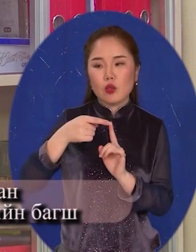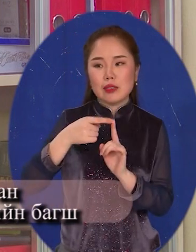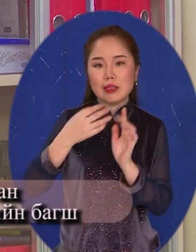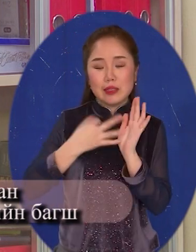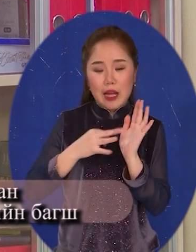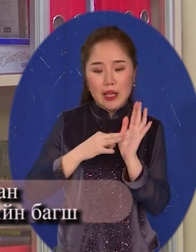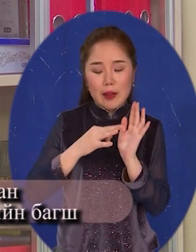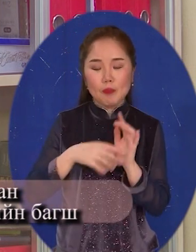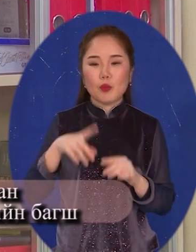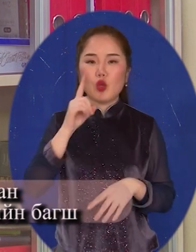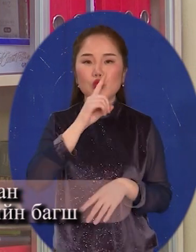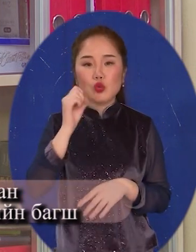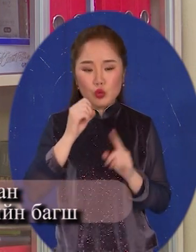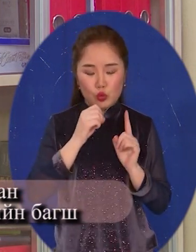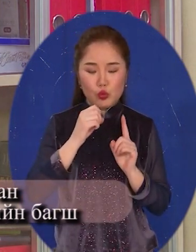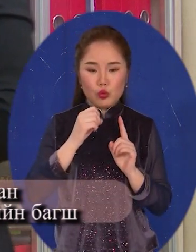738 шығады.